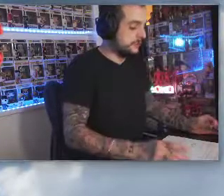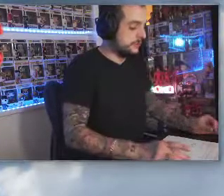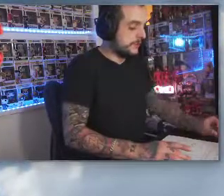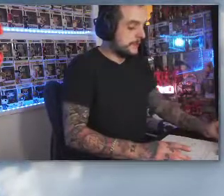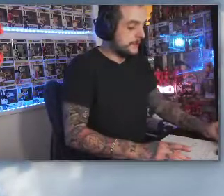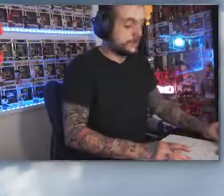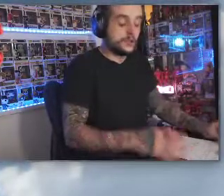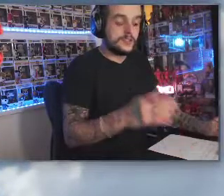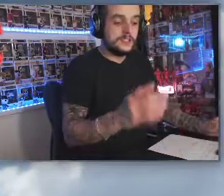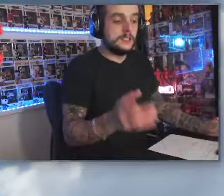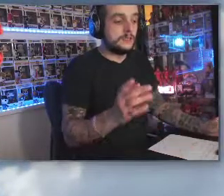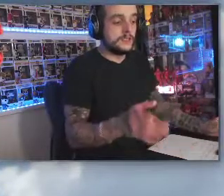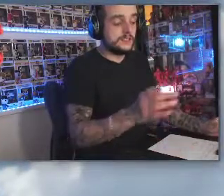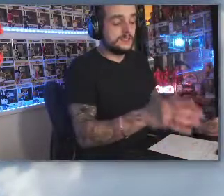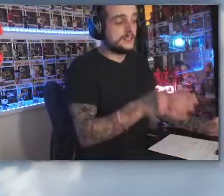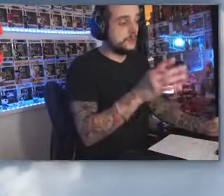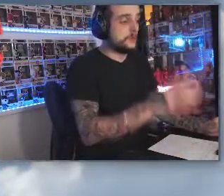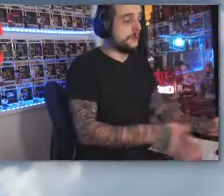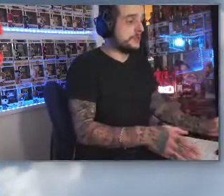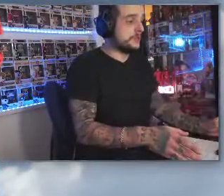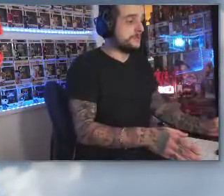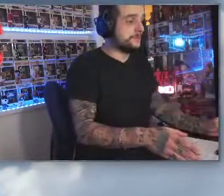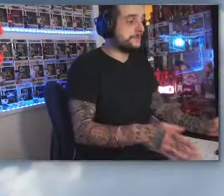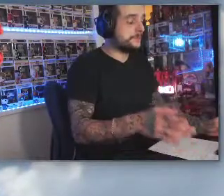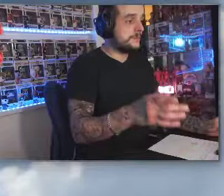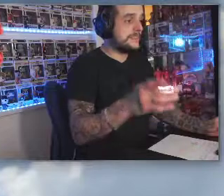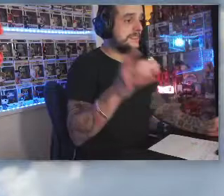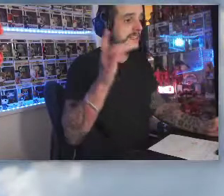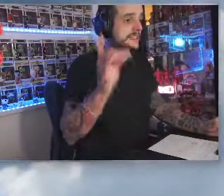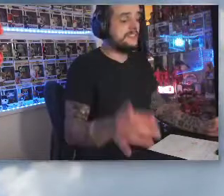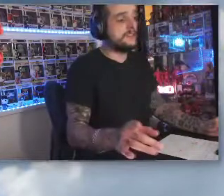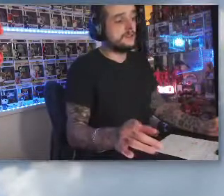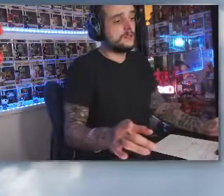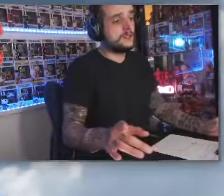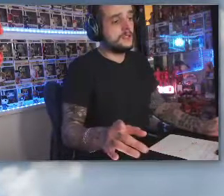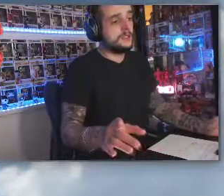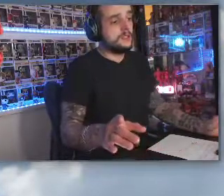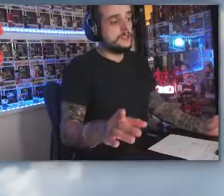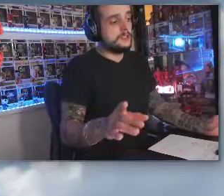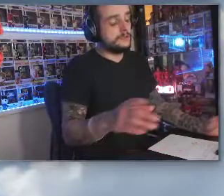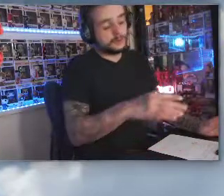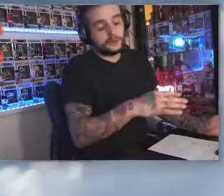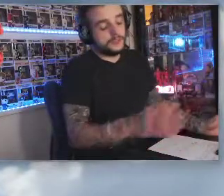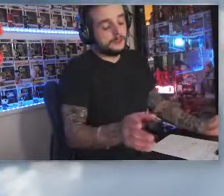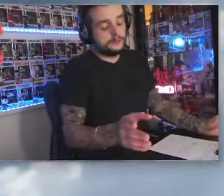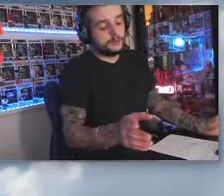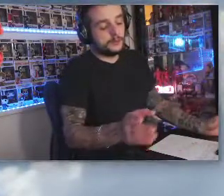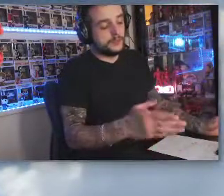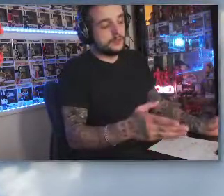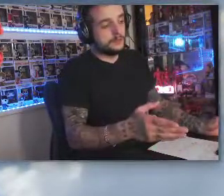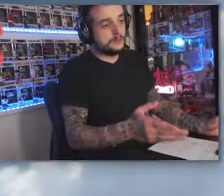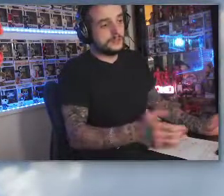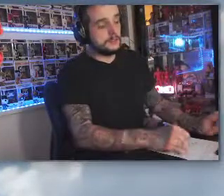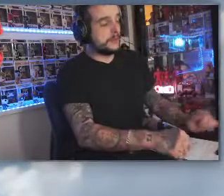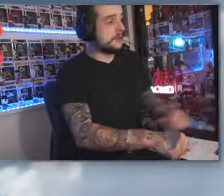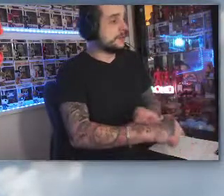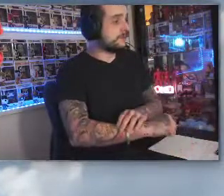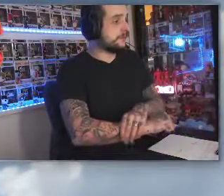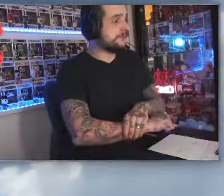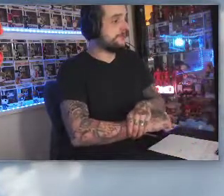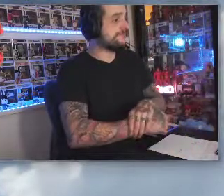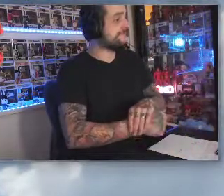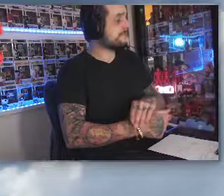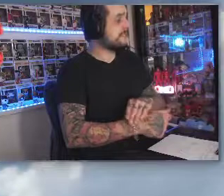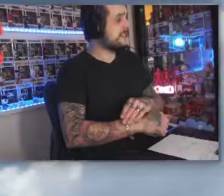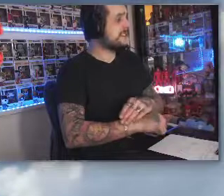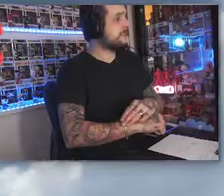d'être élus. Donc, s'ils nous interdisent l'accès au bureau de vote, c'est évident qu'ils vont truquer, du coup, les votes, si c'est par